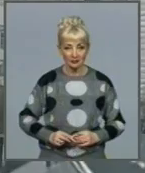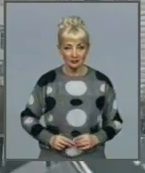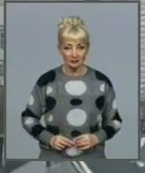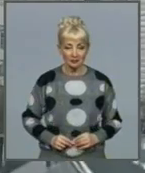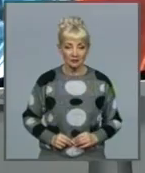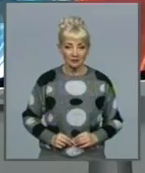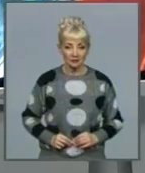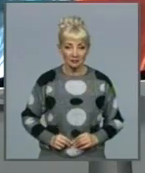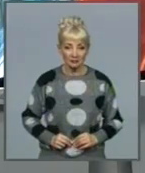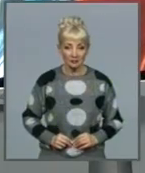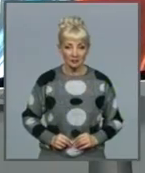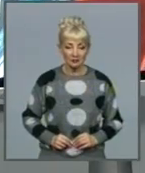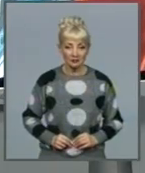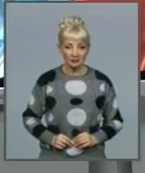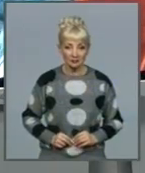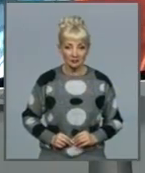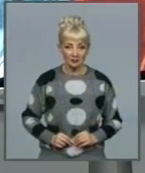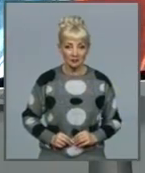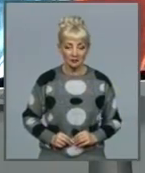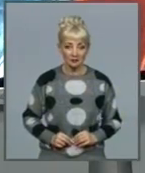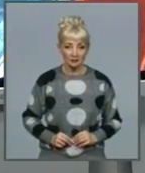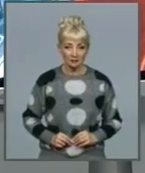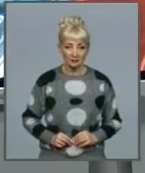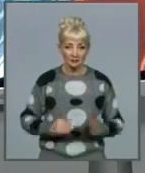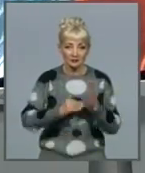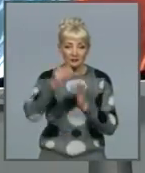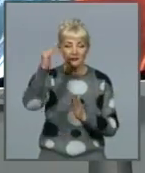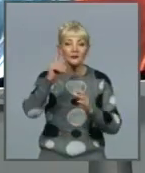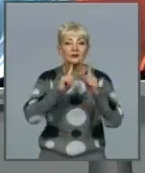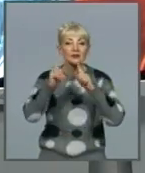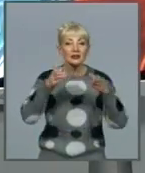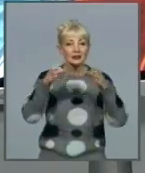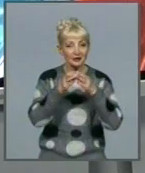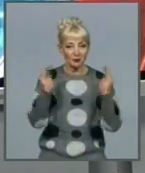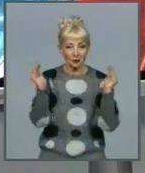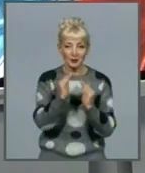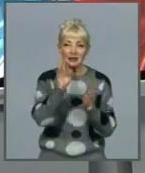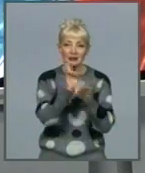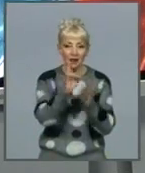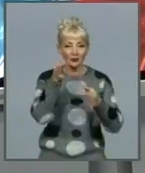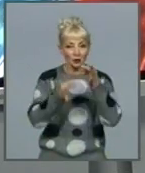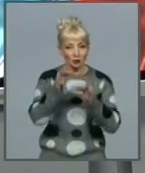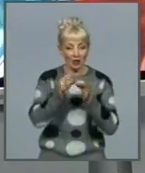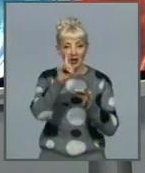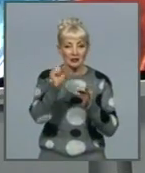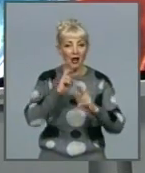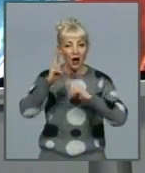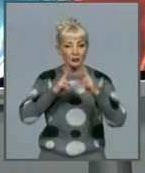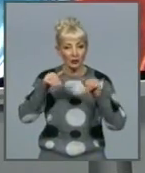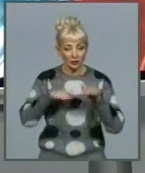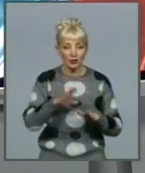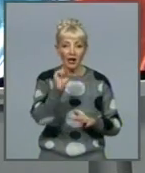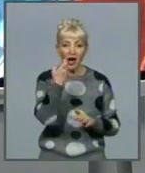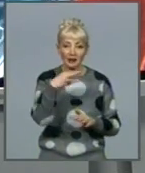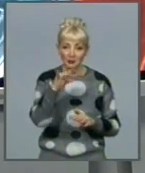Звістя. У Верховній Раді обмежили ставки судового збору за оскарження рішення адміністративного суду. Відповідні зміни до